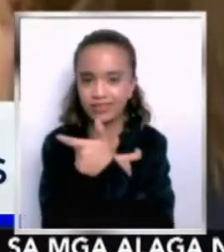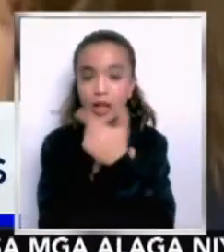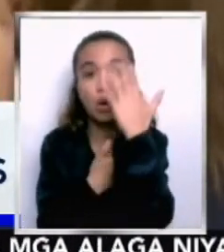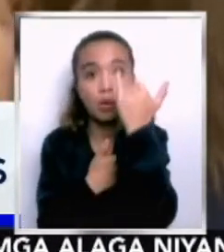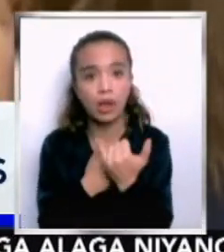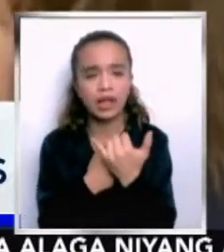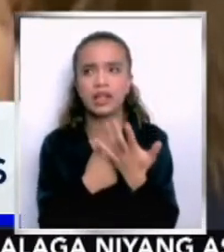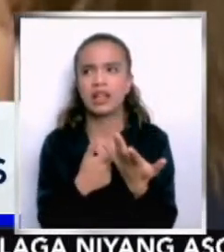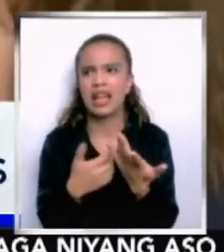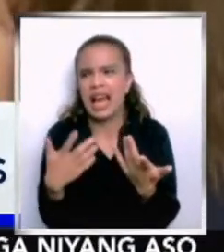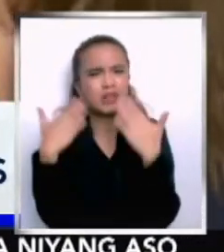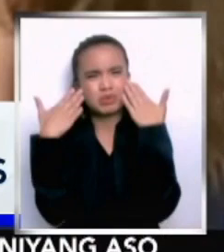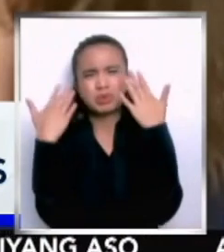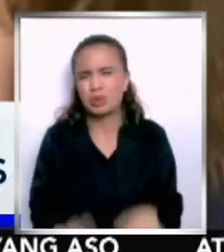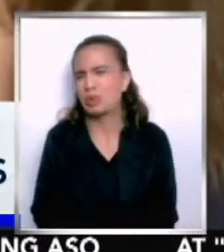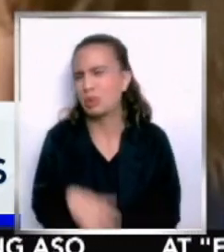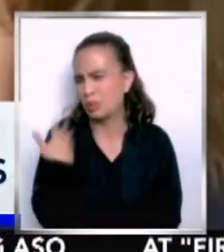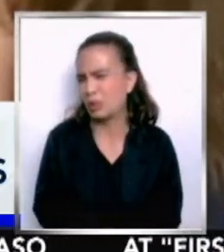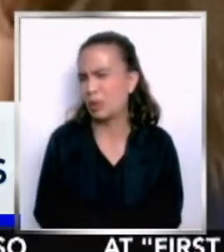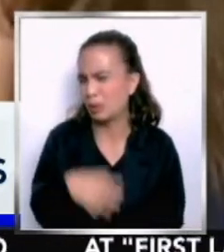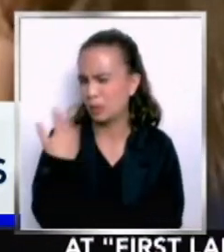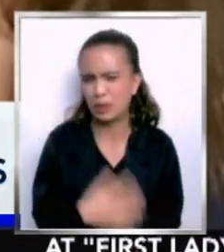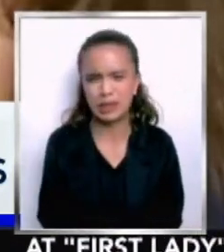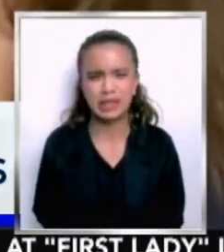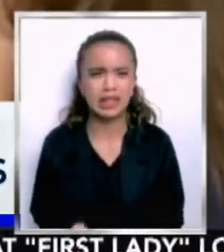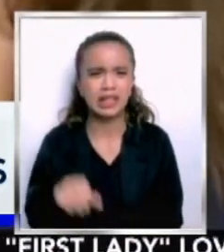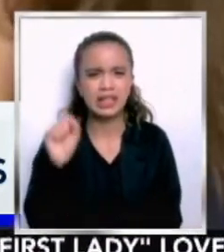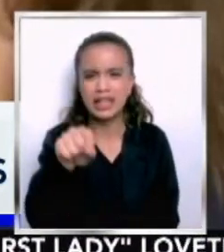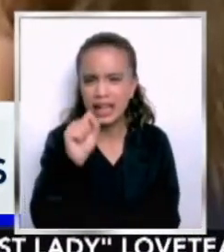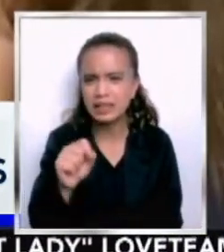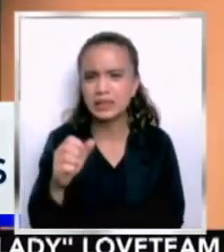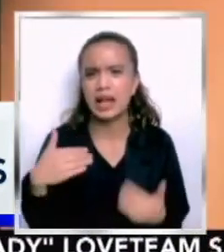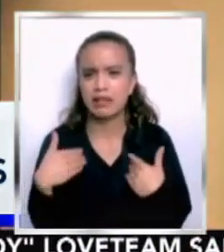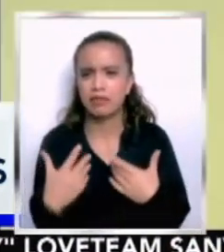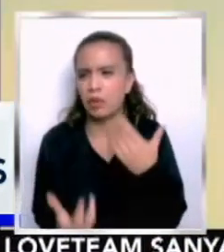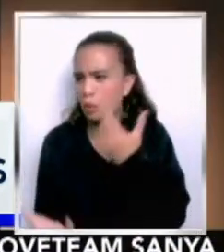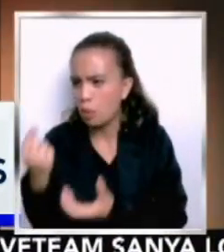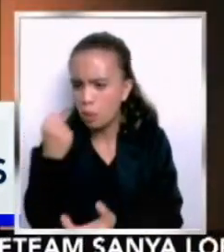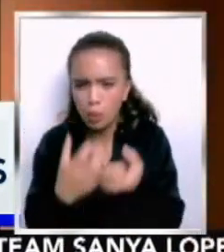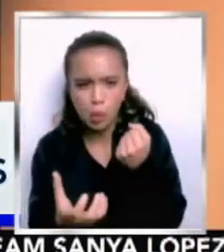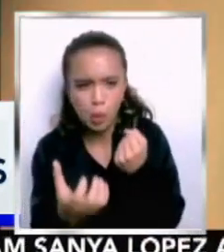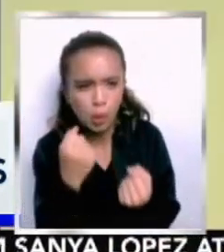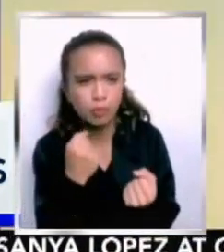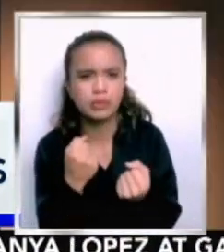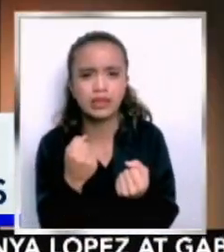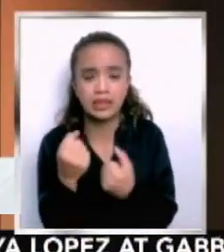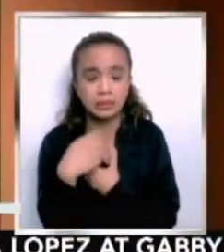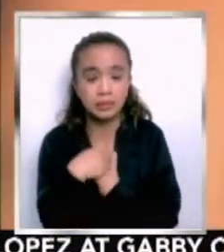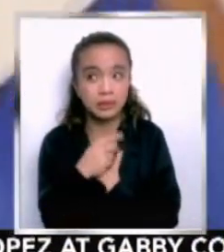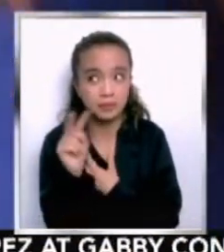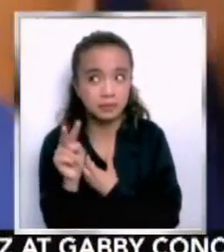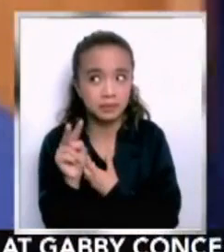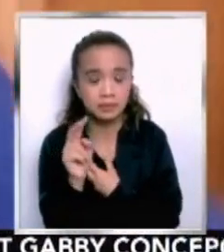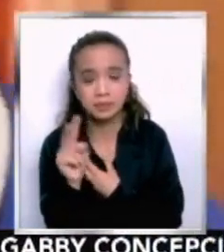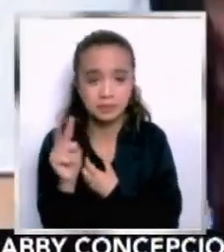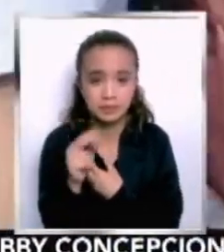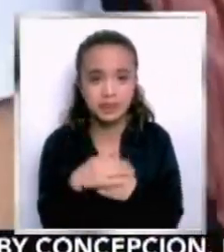ko, grabe lang yung... Siyempre meron kami mga kanya-kanyang mga inside jokes. Konting tingin lang gano'n talaga. Oo, pagalingan